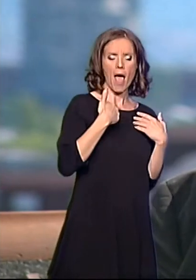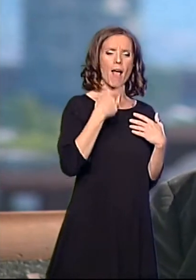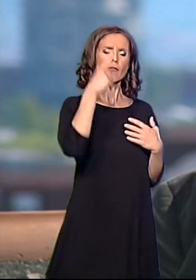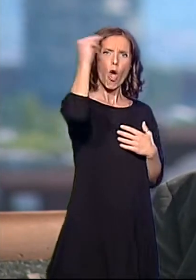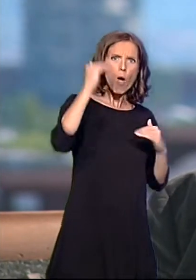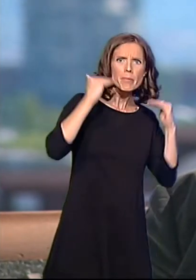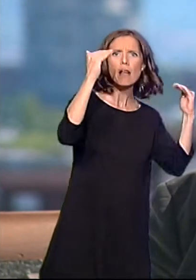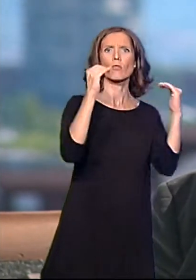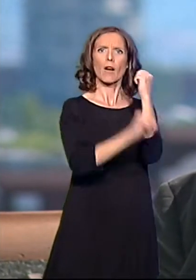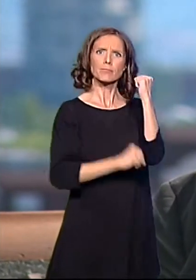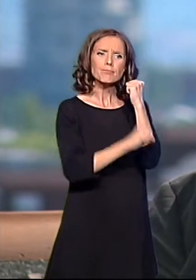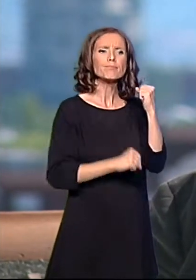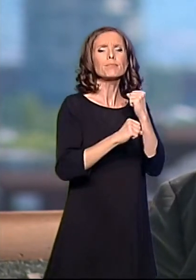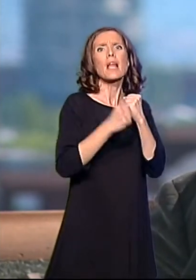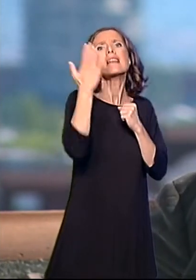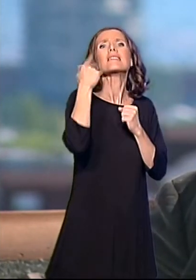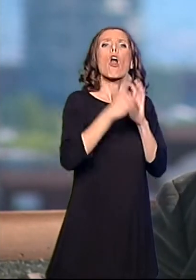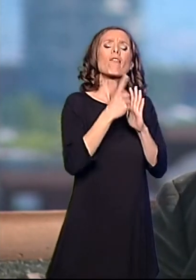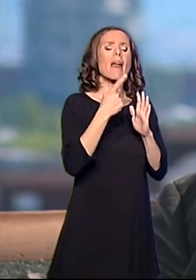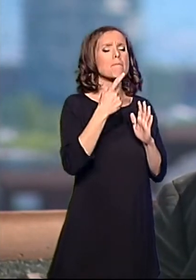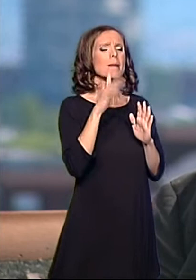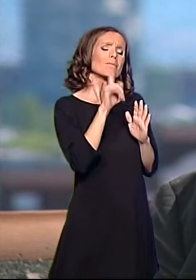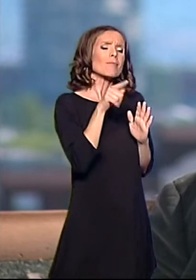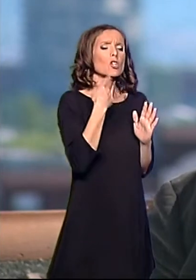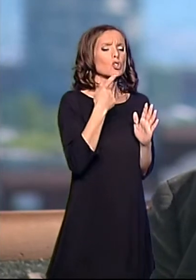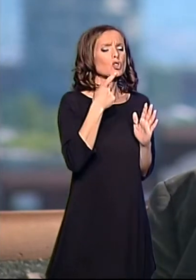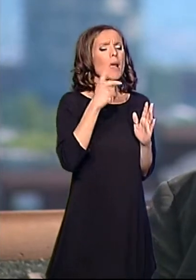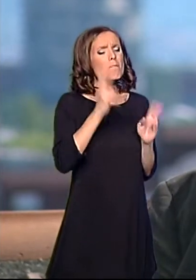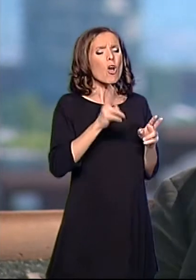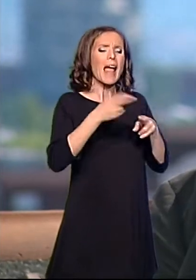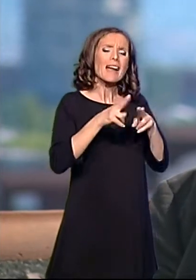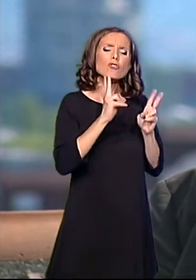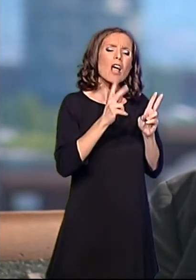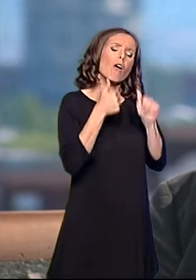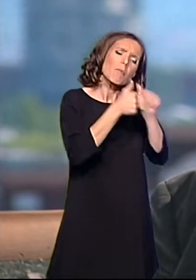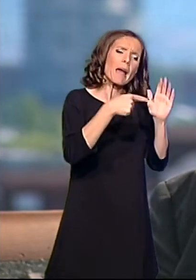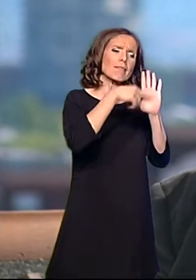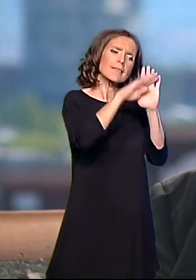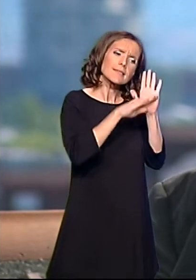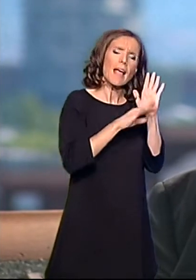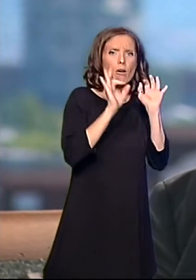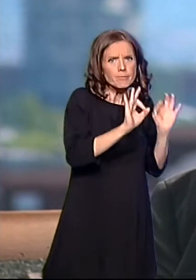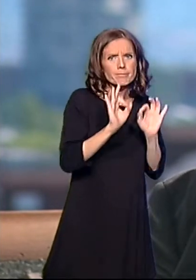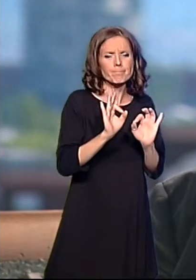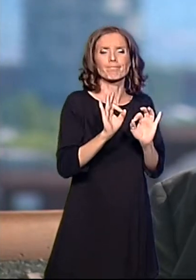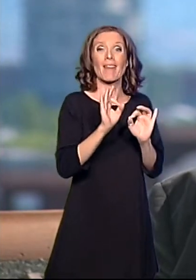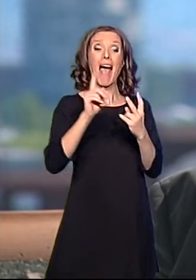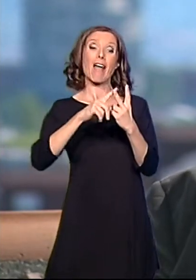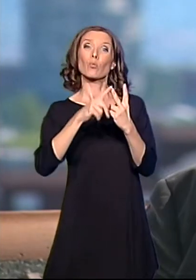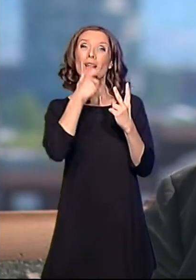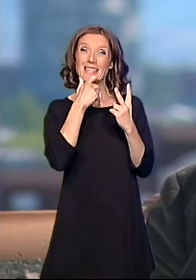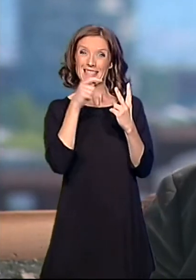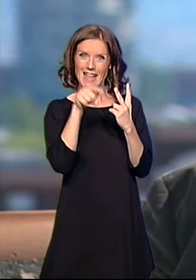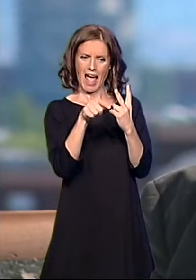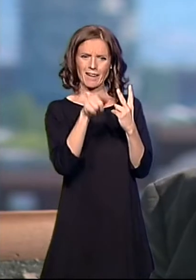pod znacima navoda, naravno za ono vreme, politički korektan način rešavanja tih problema, a drugi je Gene Hackman, koji veruje, pošto i